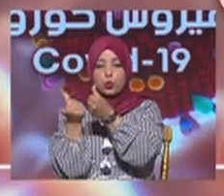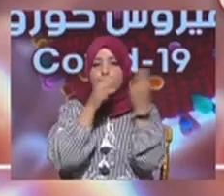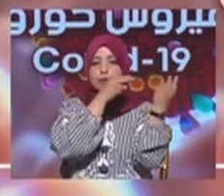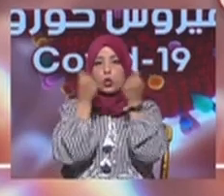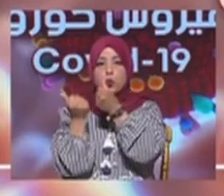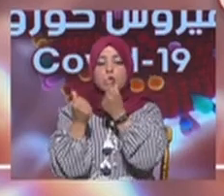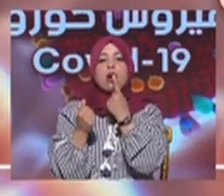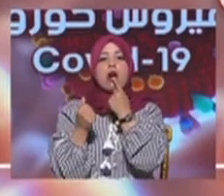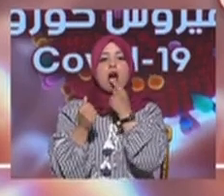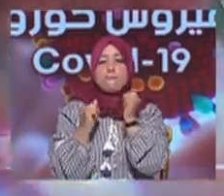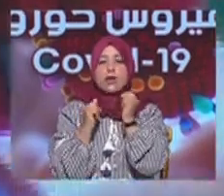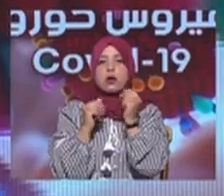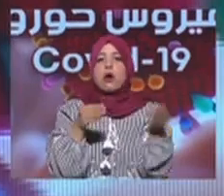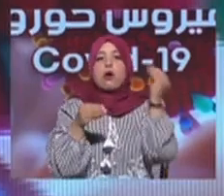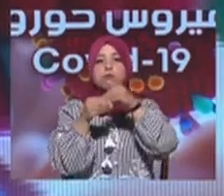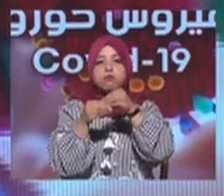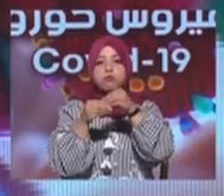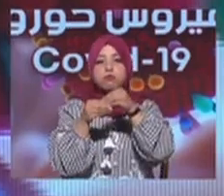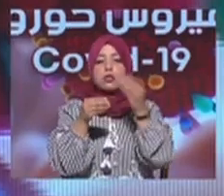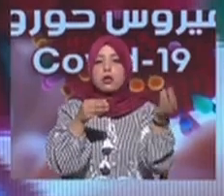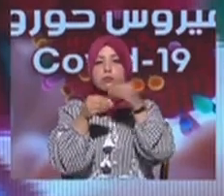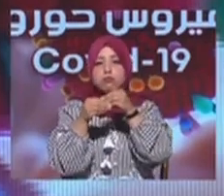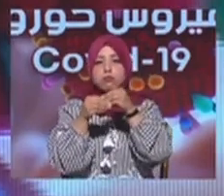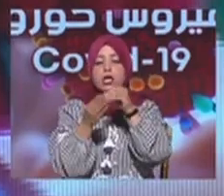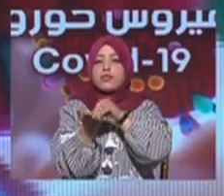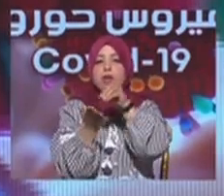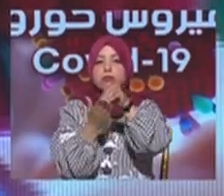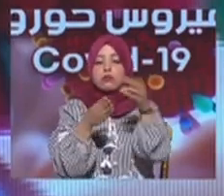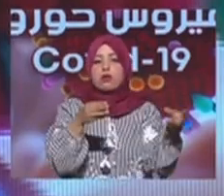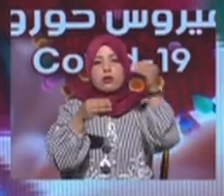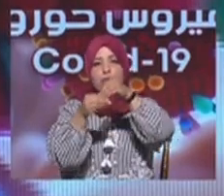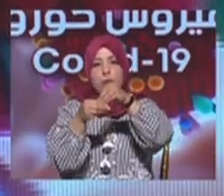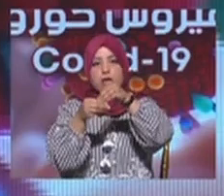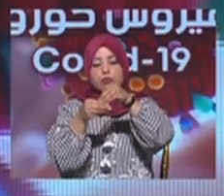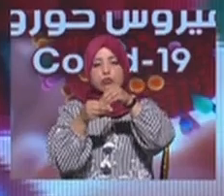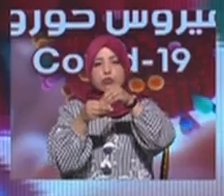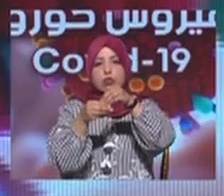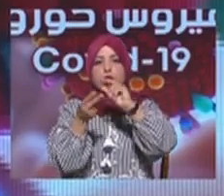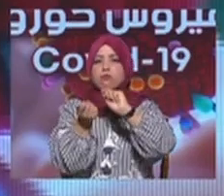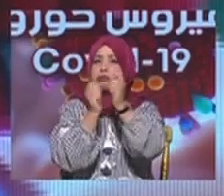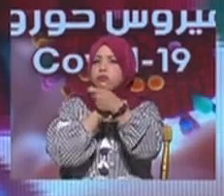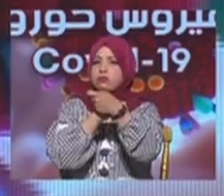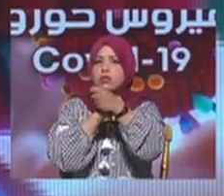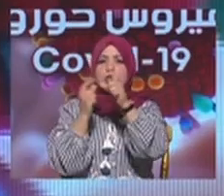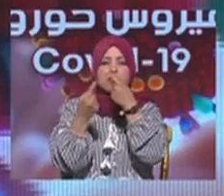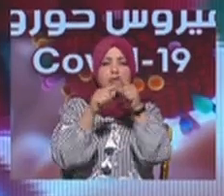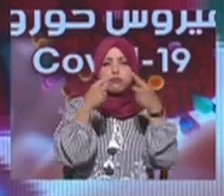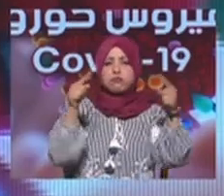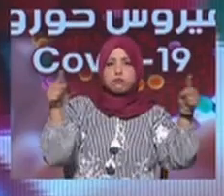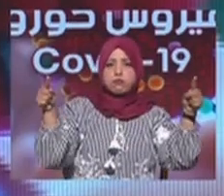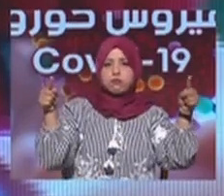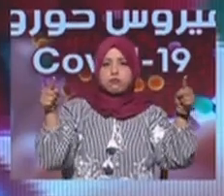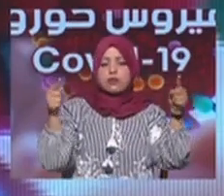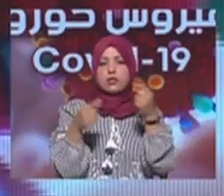دونك لي ميوتاسيون هذه الاخطاء هذه هي اللي نحاولوا نحن نشوفوها ونحاولوا